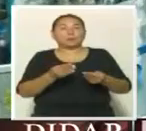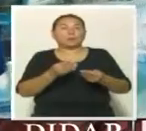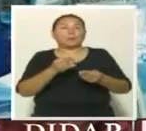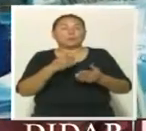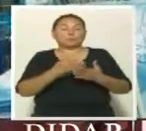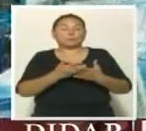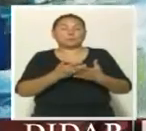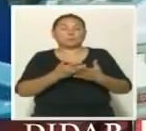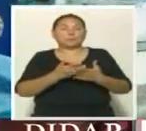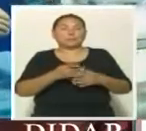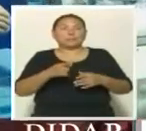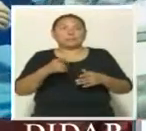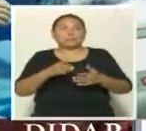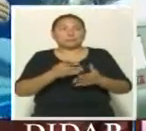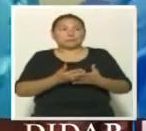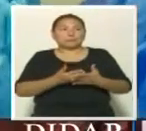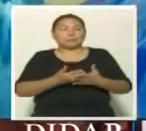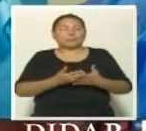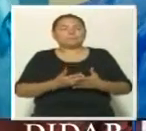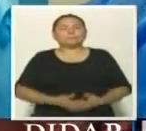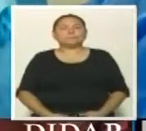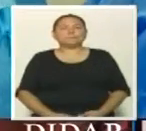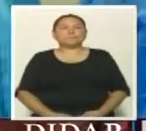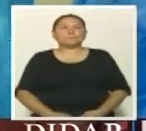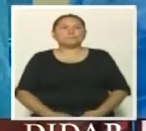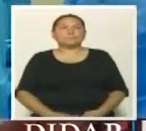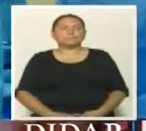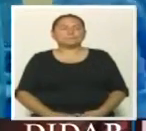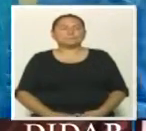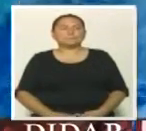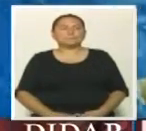шеңберінде тегін жасалады, дейді ақ халаттылар. Сағира Өтепқызы, Ибрахим Иманғазиев, Дидар.